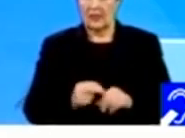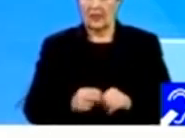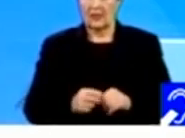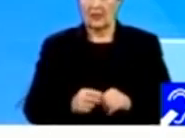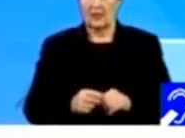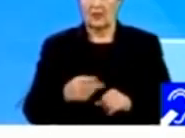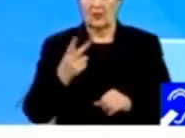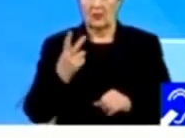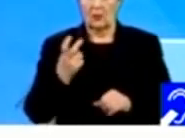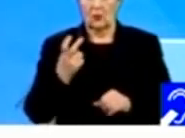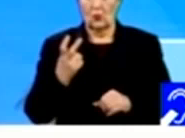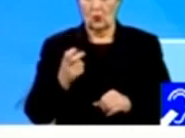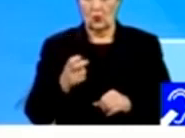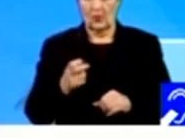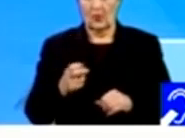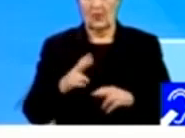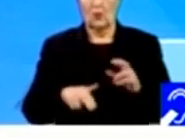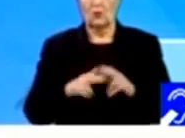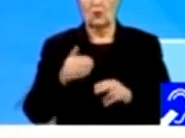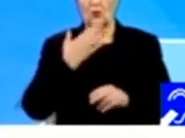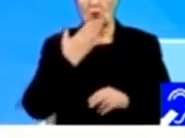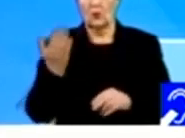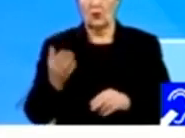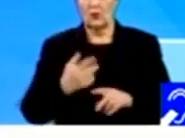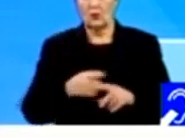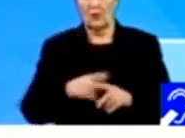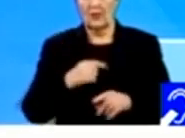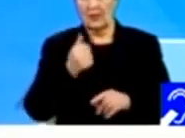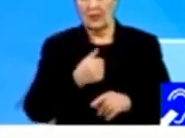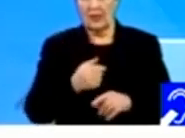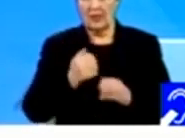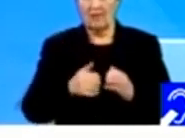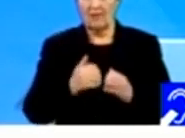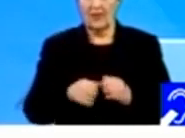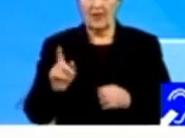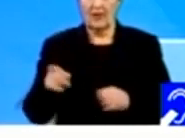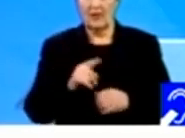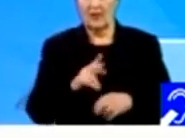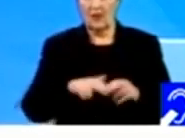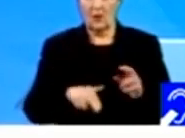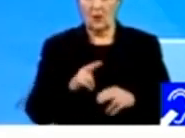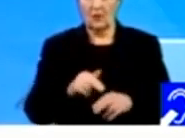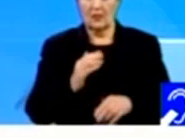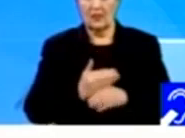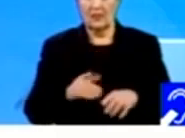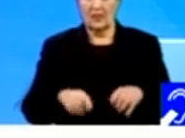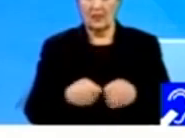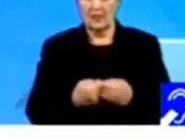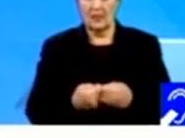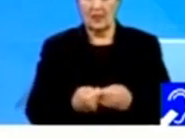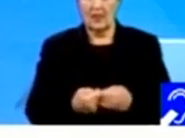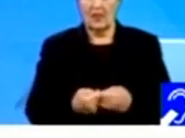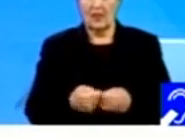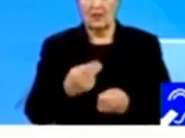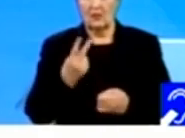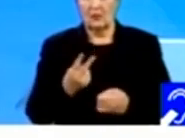vorba despre 200 de construcții din ultima jumătate de an. Și vreau să știți că fiecare dintre aceste construcții este cu încălcări. De la minimum